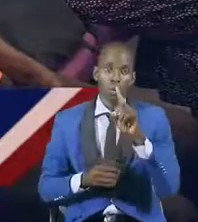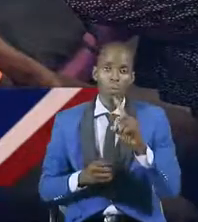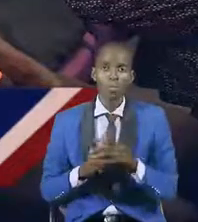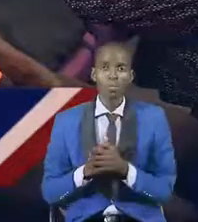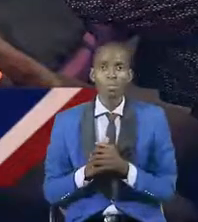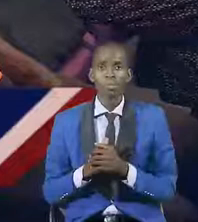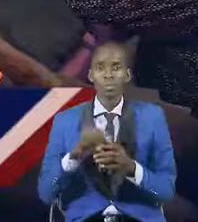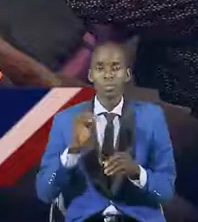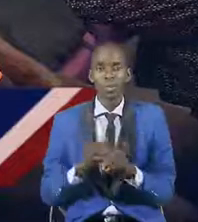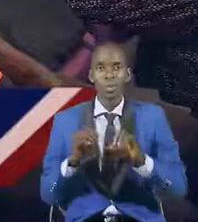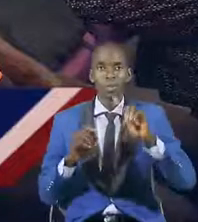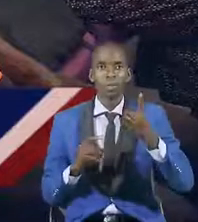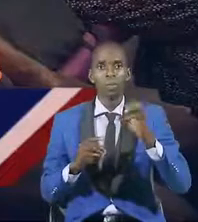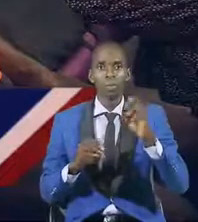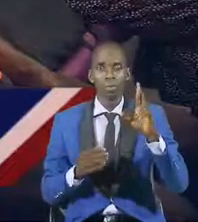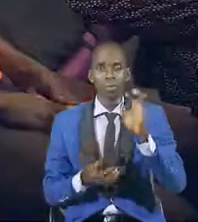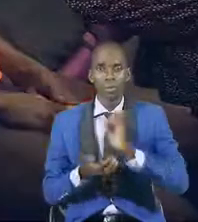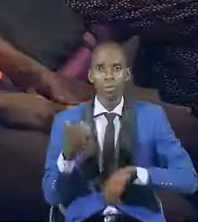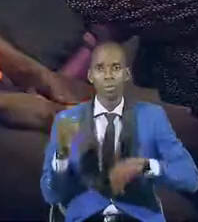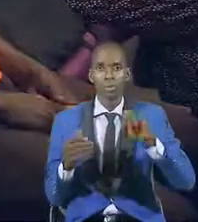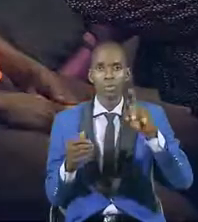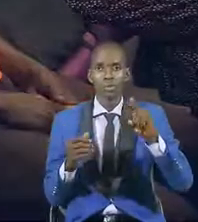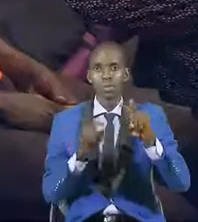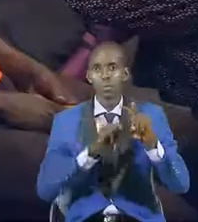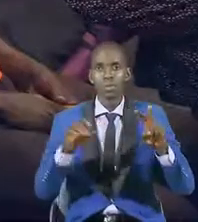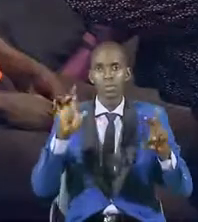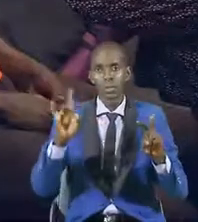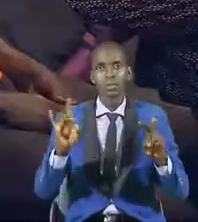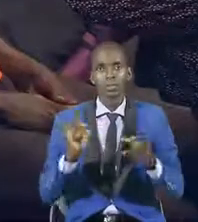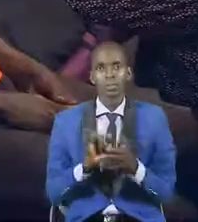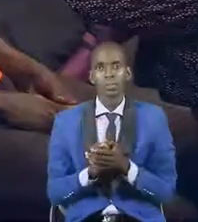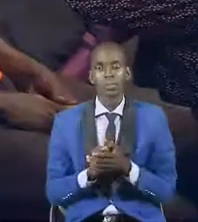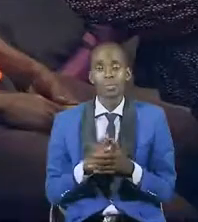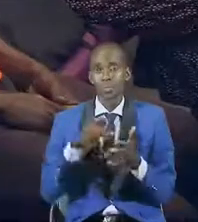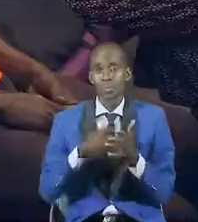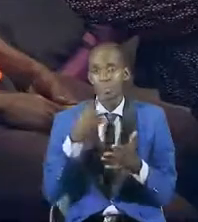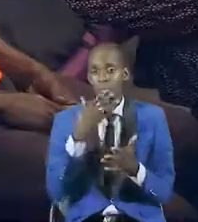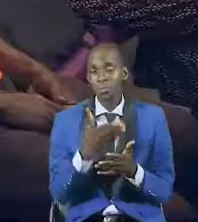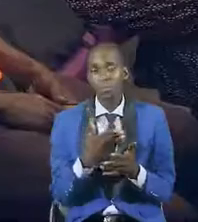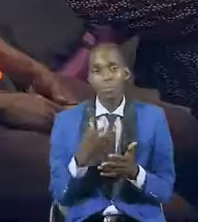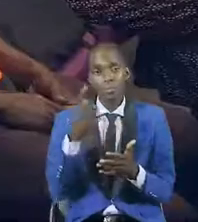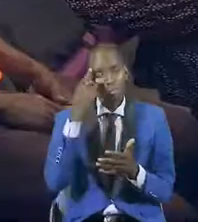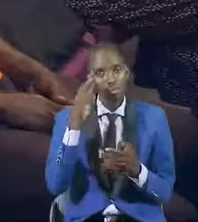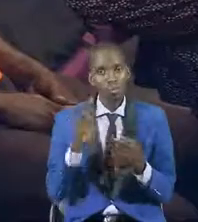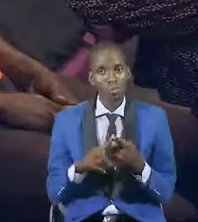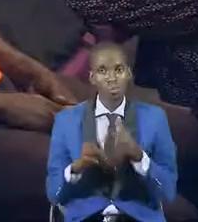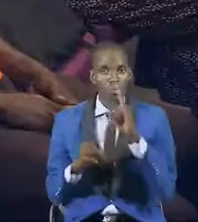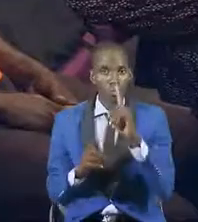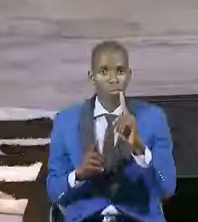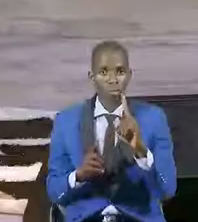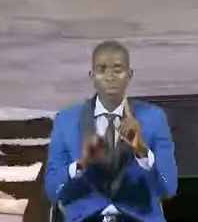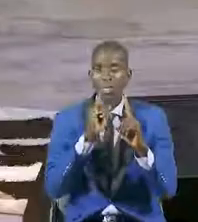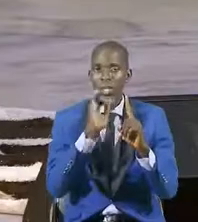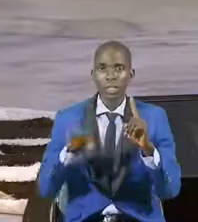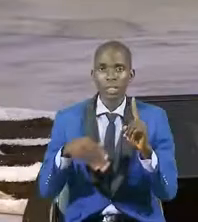numéro 1 ici. 1 Corinthiens, chapitre 12, verset 8.